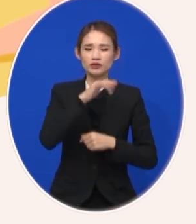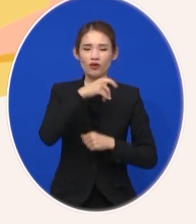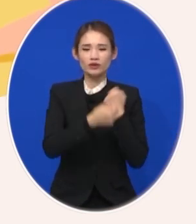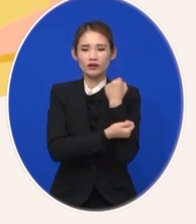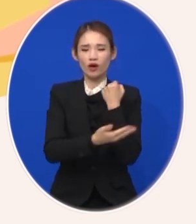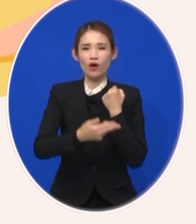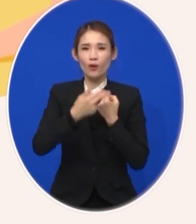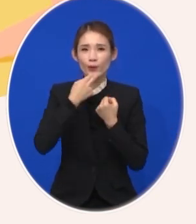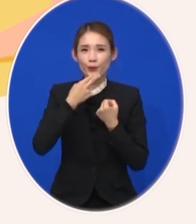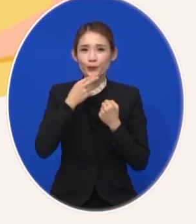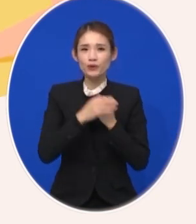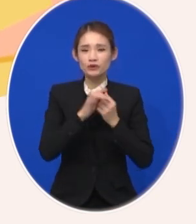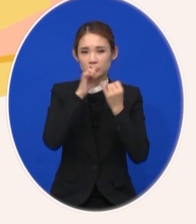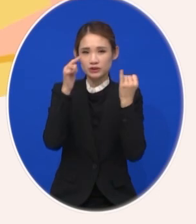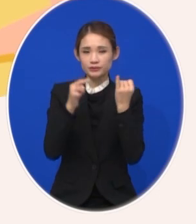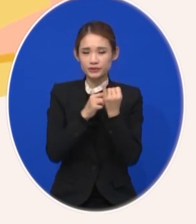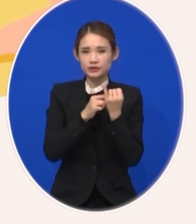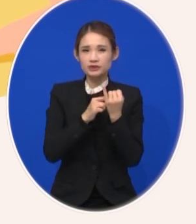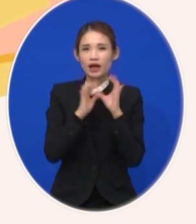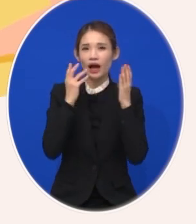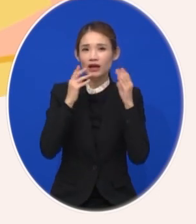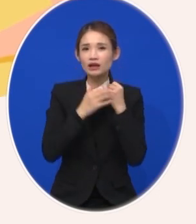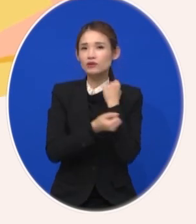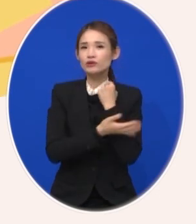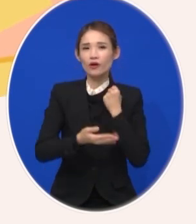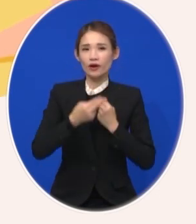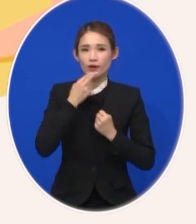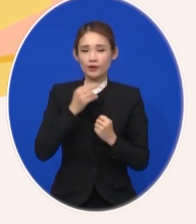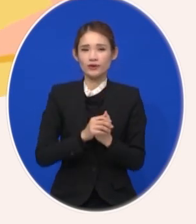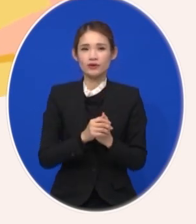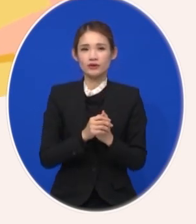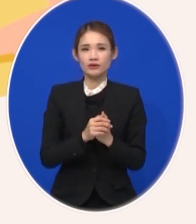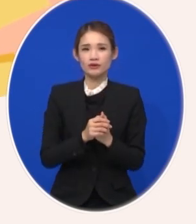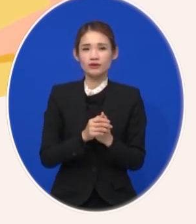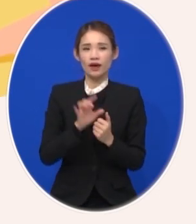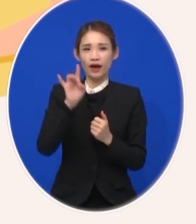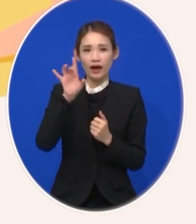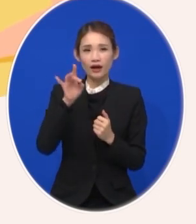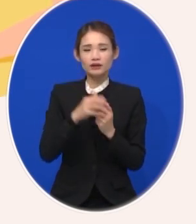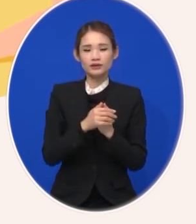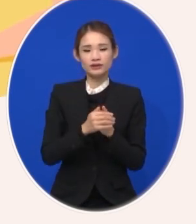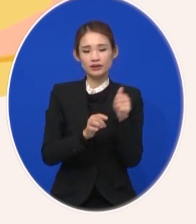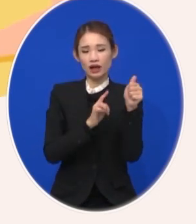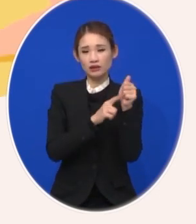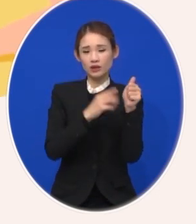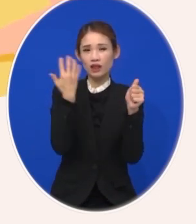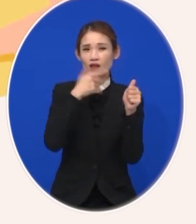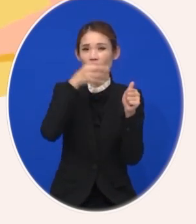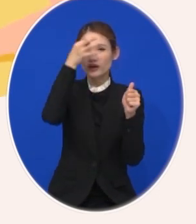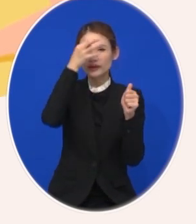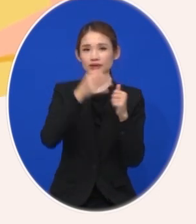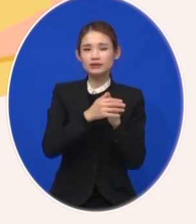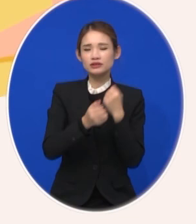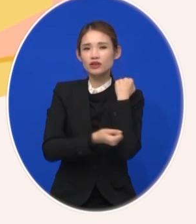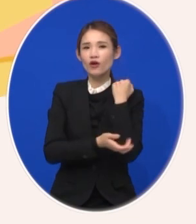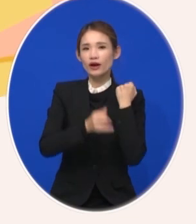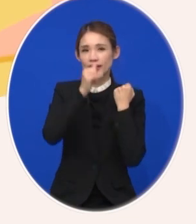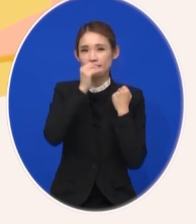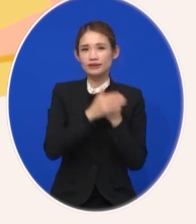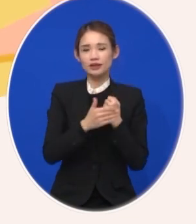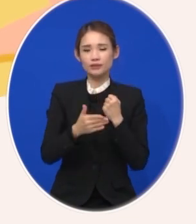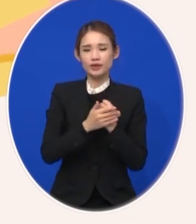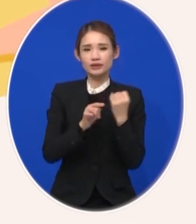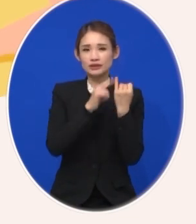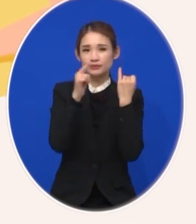정자에 영향을 주지 않고 임신한 태아에도 영향을 주지 않습니다. 하지만 남성의 성기능에 영향을 줄 수